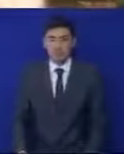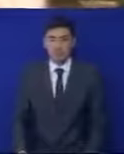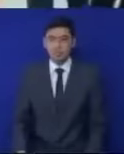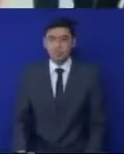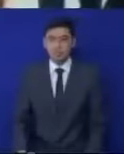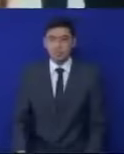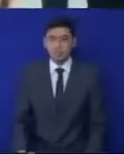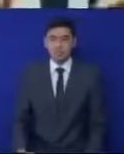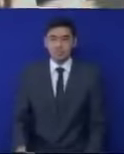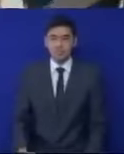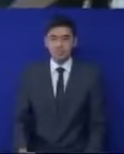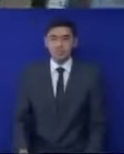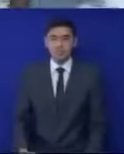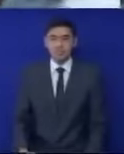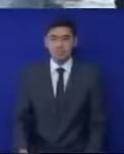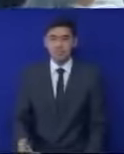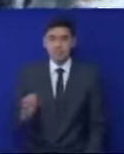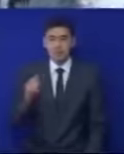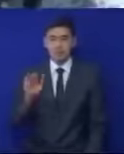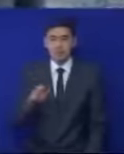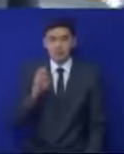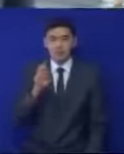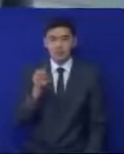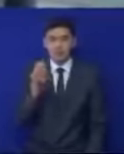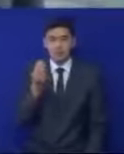Бірінші болып келген бес бармақ тобы.